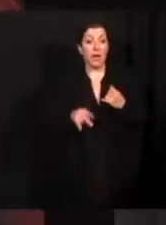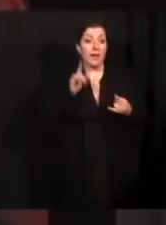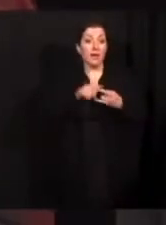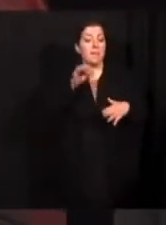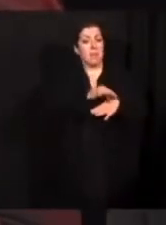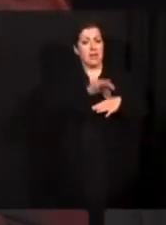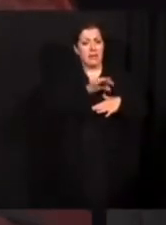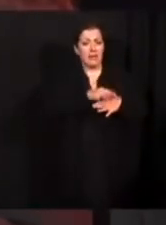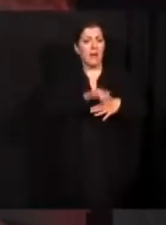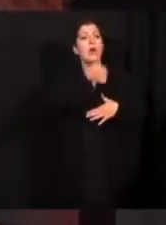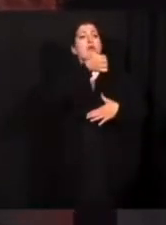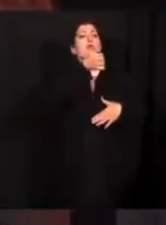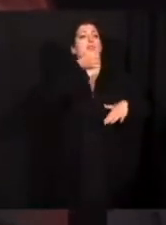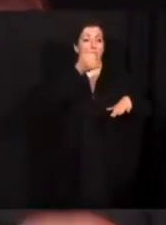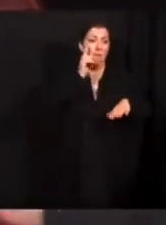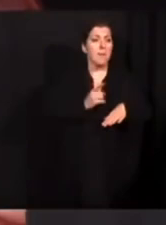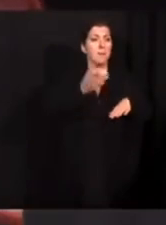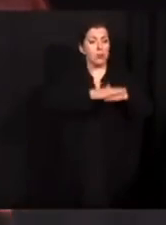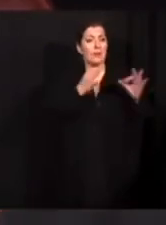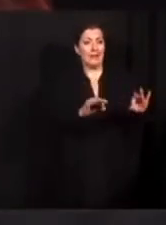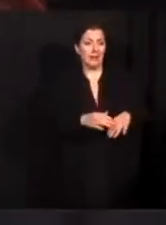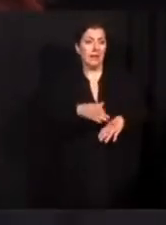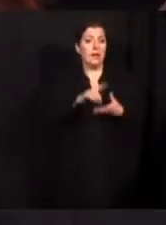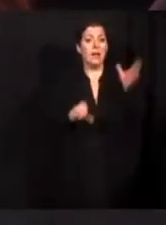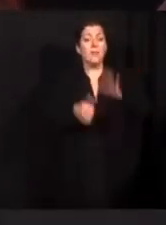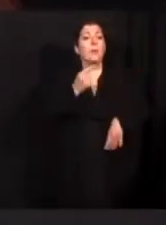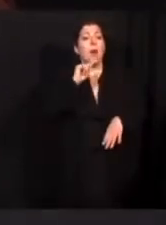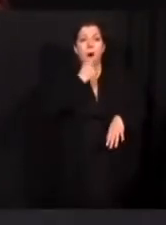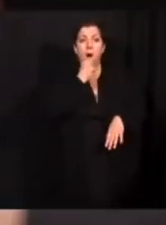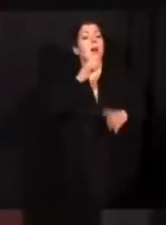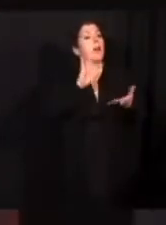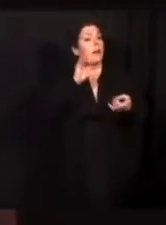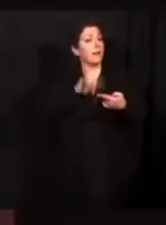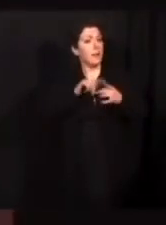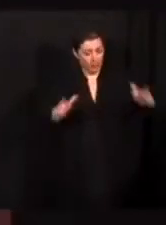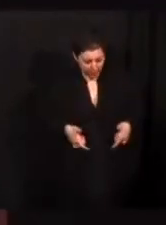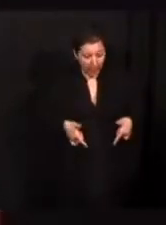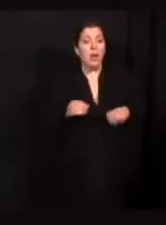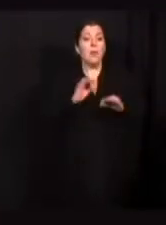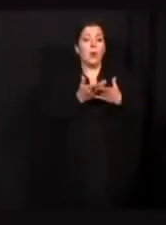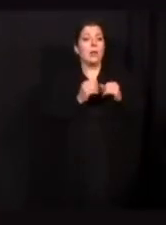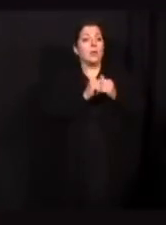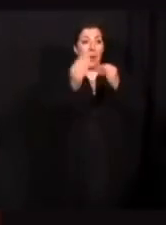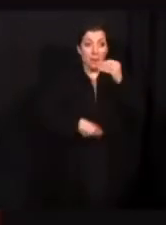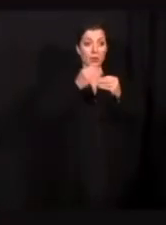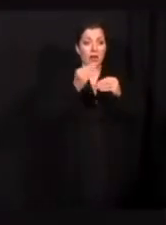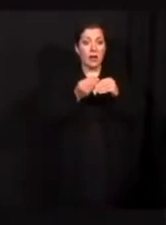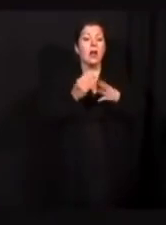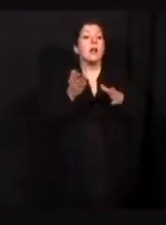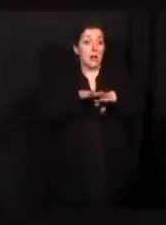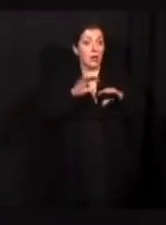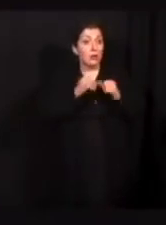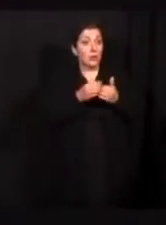maladie qui touche une femme sur 10. Il s'agit du premier test salivaire de détection de l'endométriose à l'échelle mondiale, EndoTest, qui